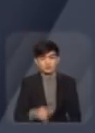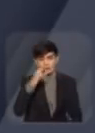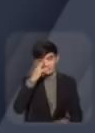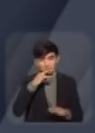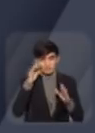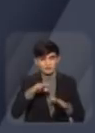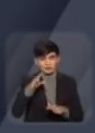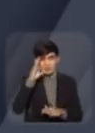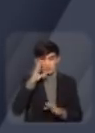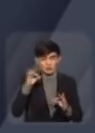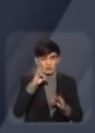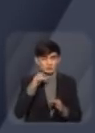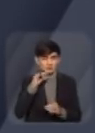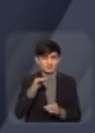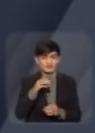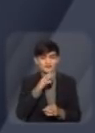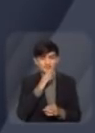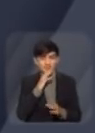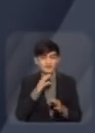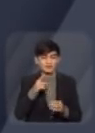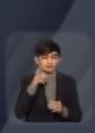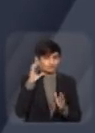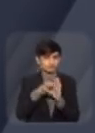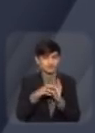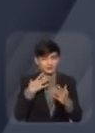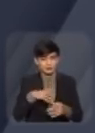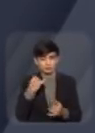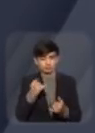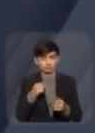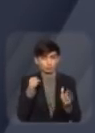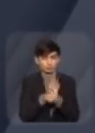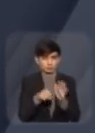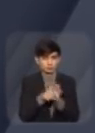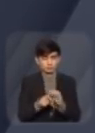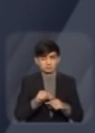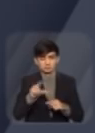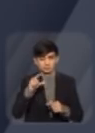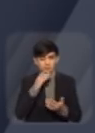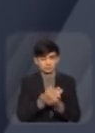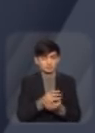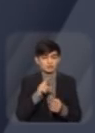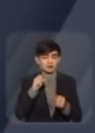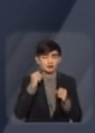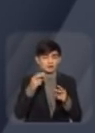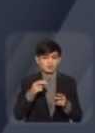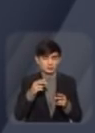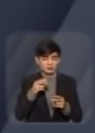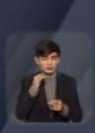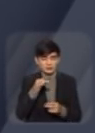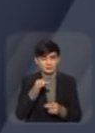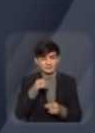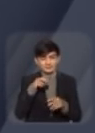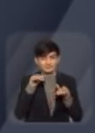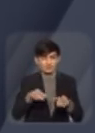Қазақстандық еркектер өзіне бағынбаған әйелді өлтіруге әуестеніп алған ба? Әйелді ұру керек, әйелді тәрбиелеу керек.